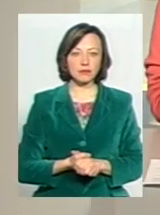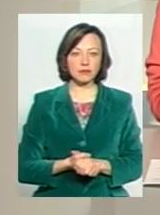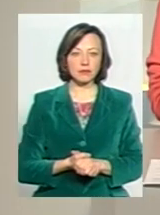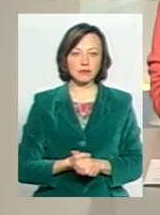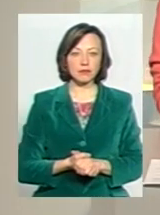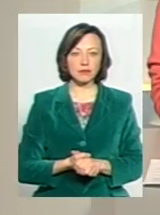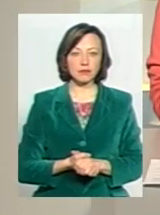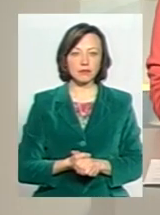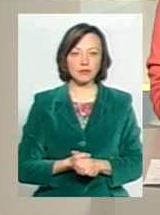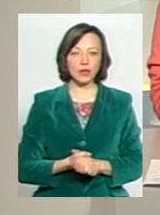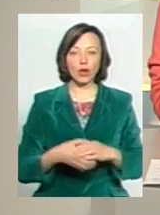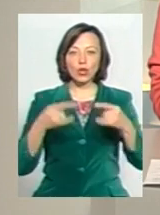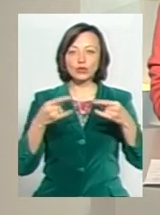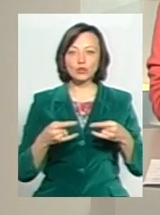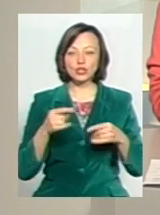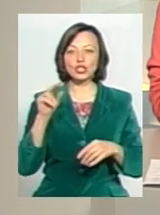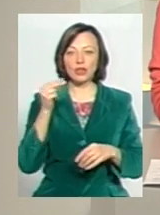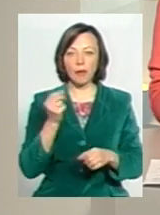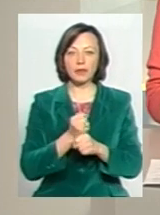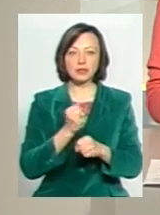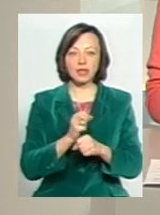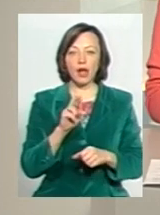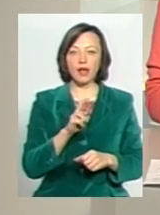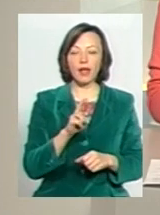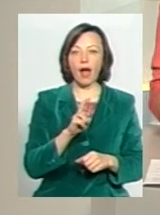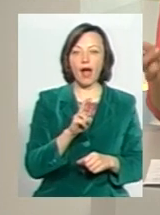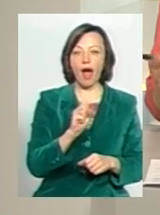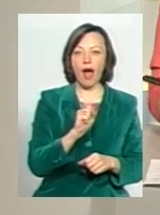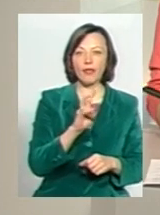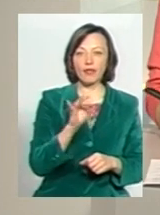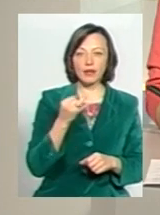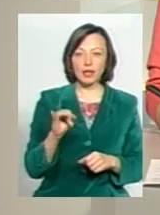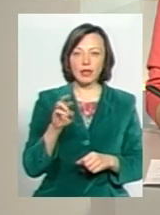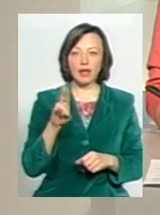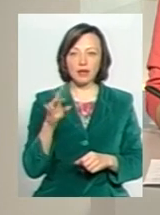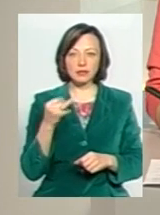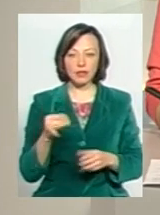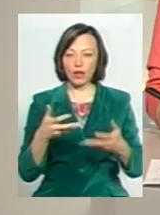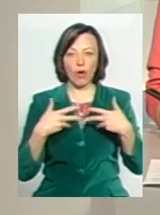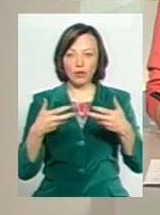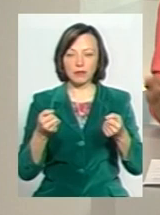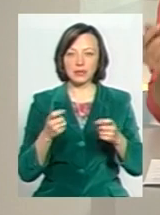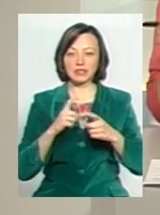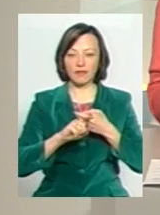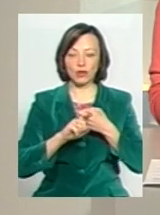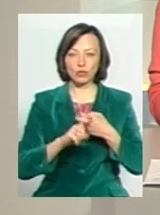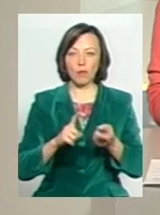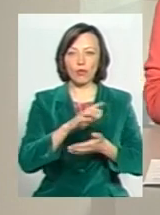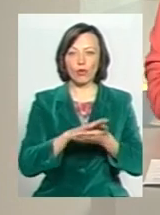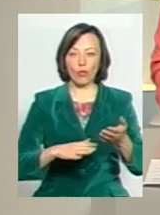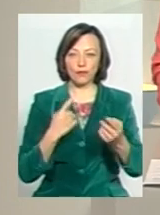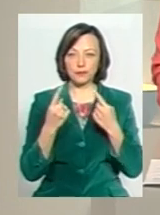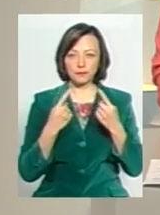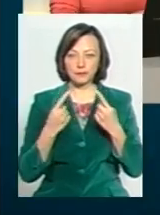Студії Черніговської філії працює Андрій Ясний. Я так розумію, що вони ще не отримали від нас зв'язку, то ми